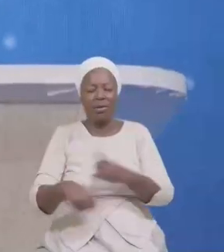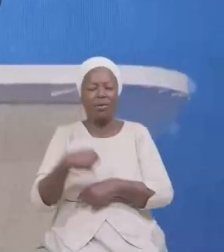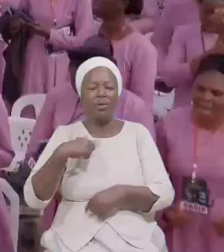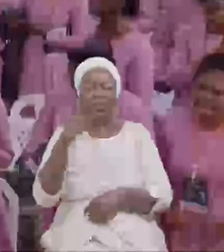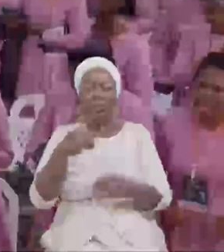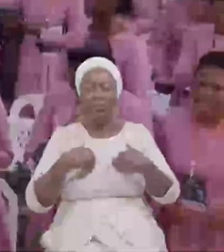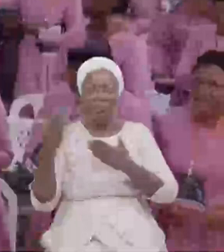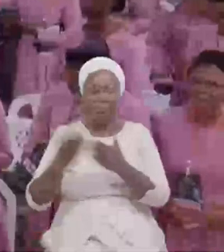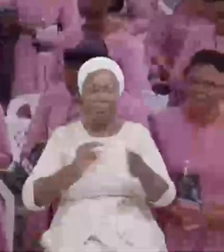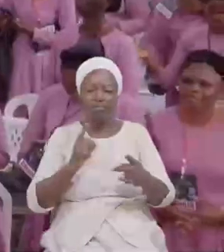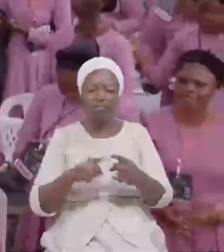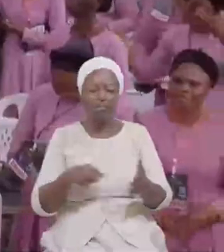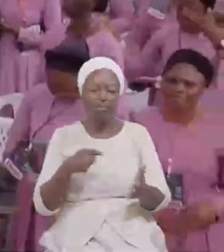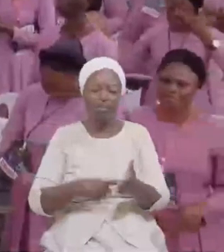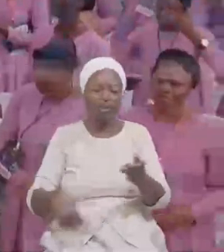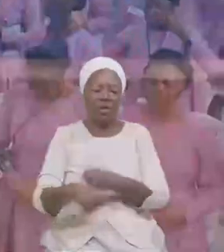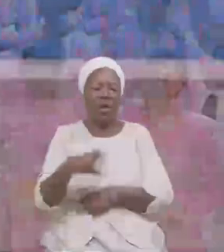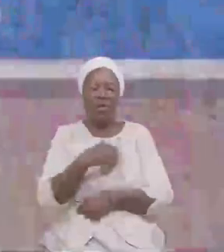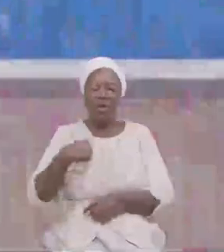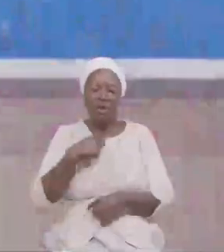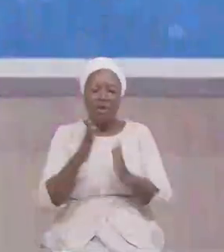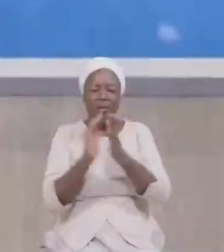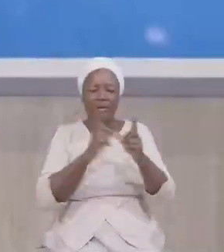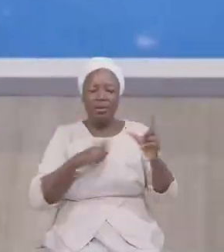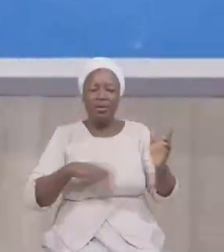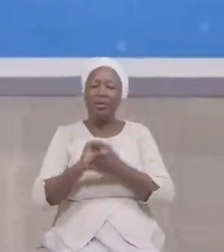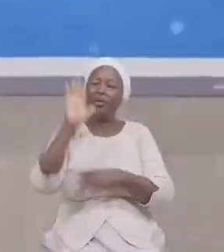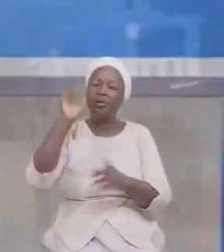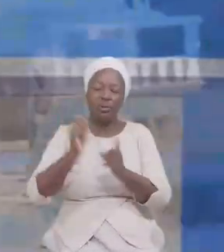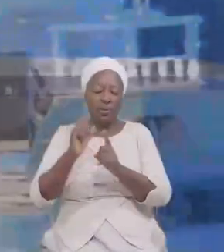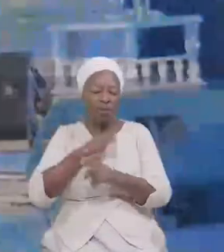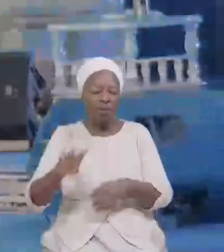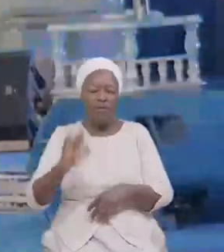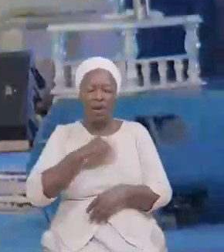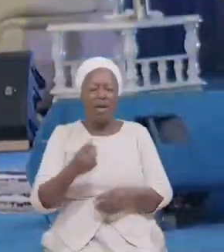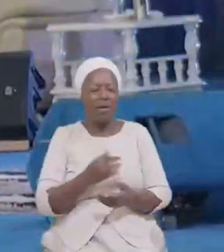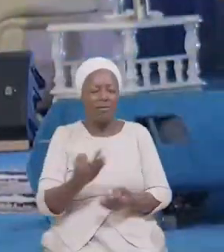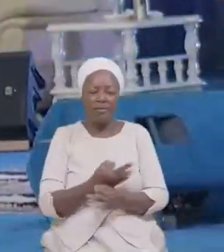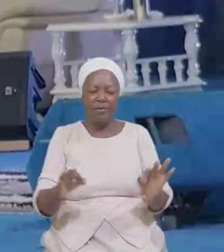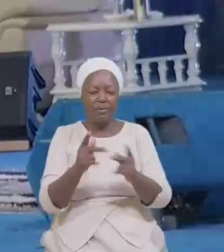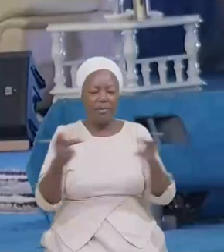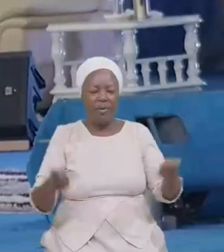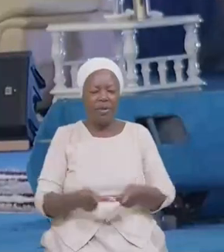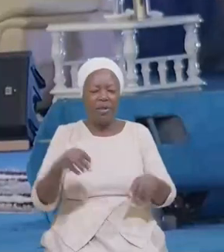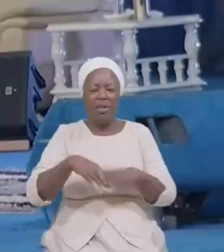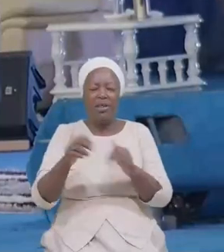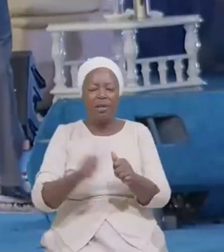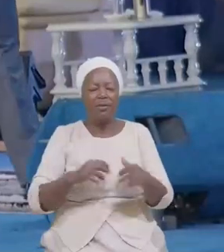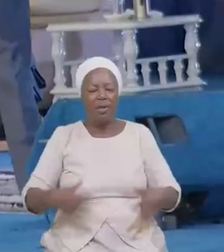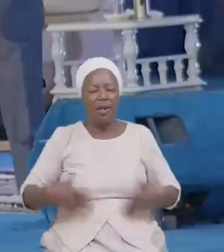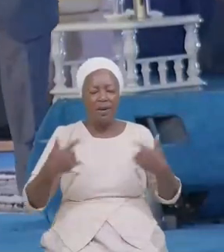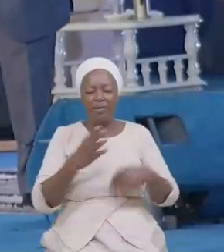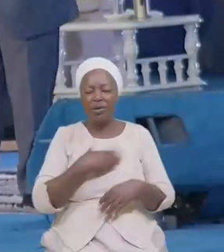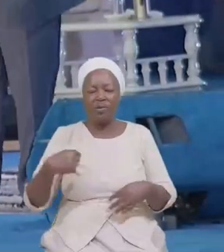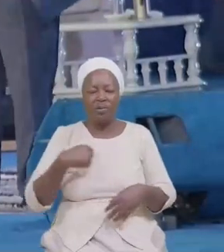as amenés à ce jour, nous prions Seigneur que ta parole trouve un libre cours dans nos vies